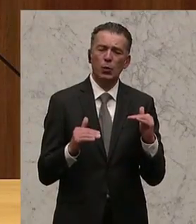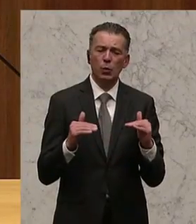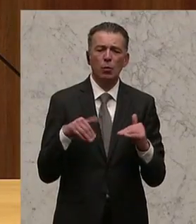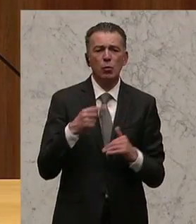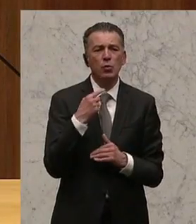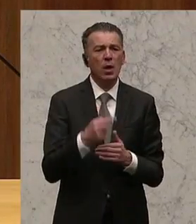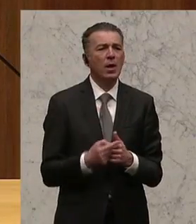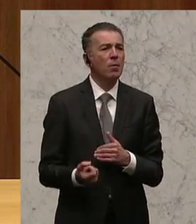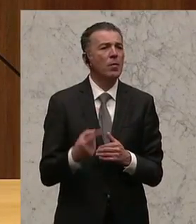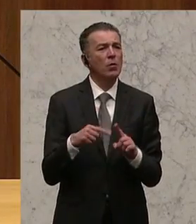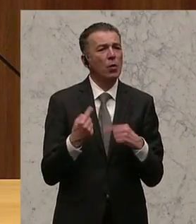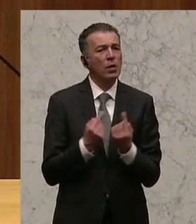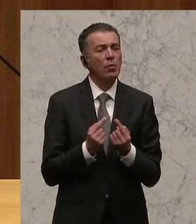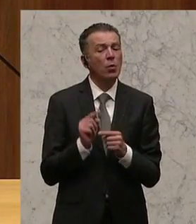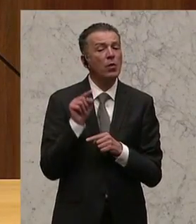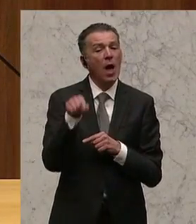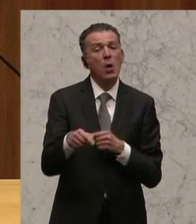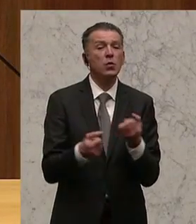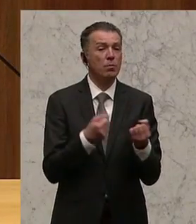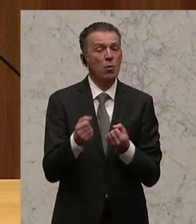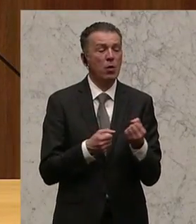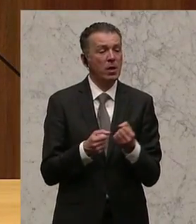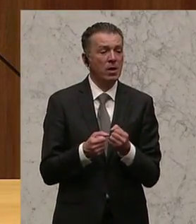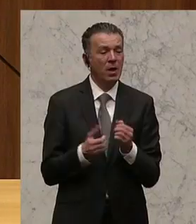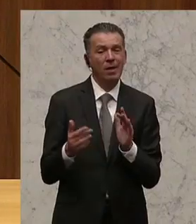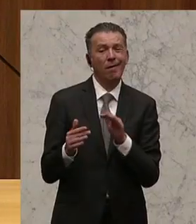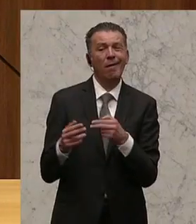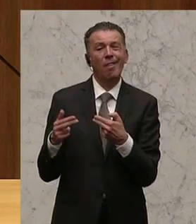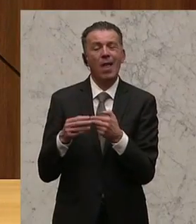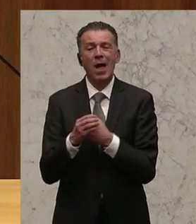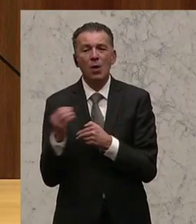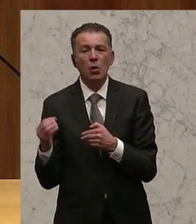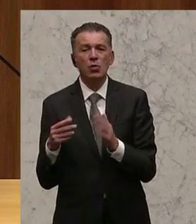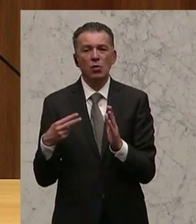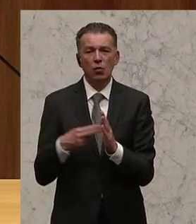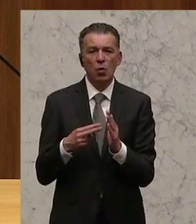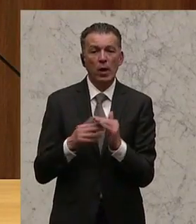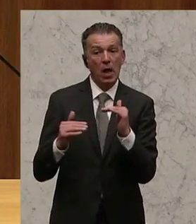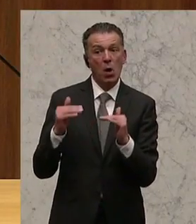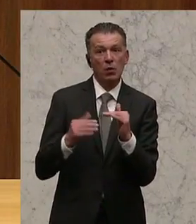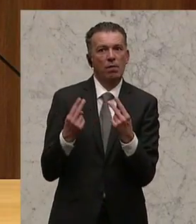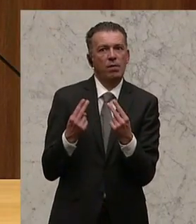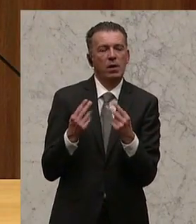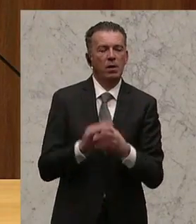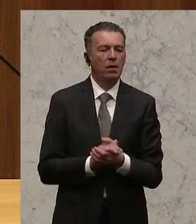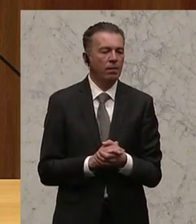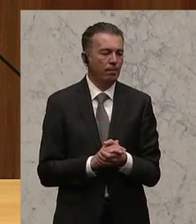Und ich würde sagen, gerade in unserer Außenpolitik gegenüber dem Nahen Osten und Syrien ist Ausgewogenheit